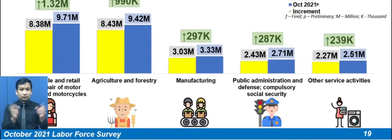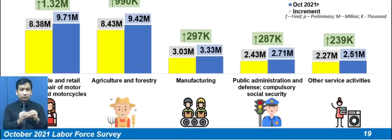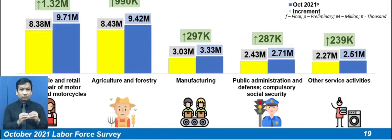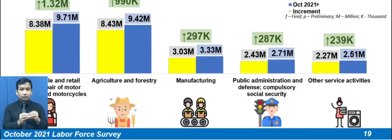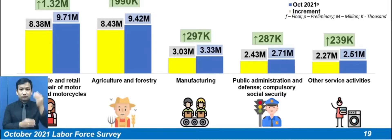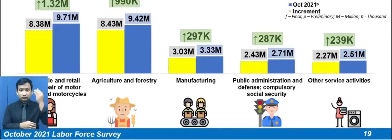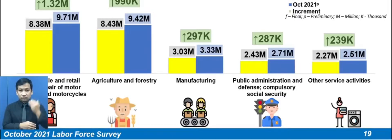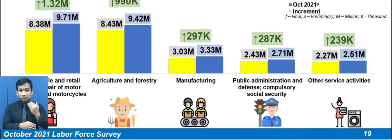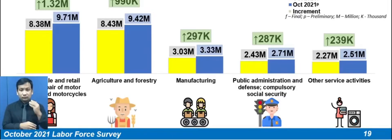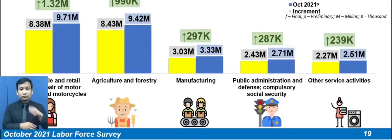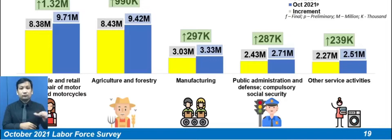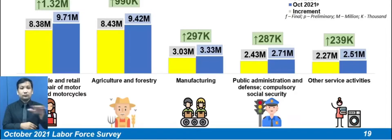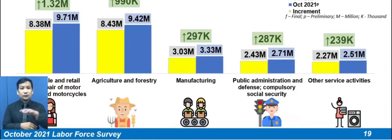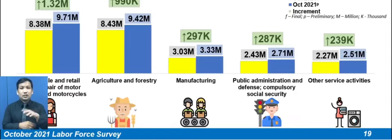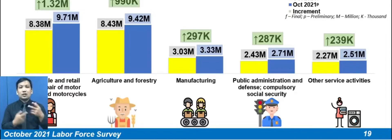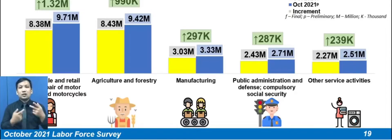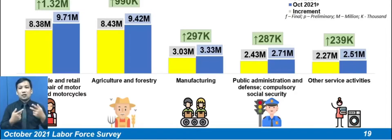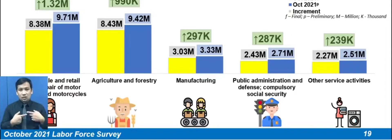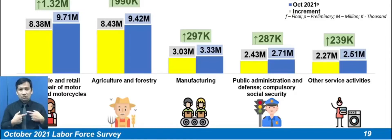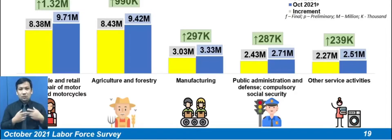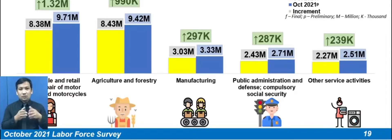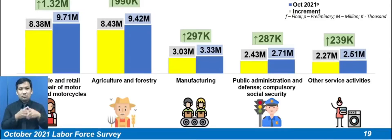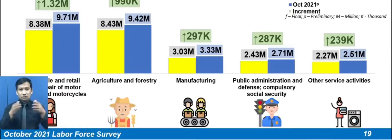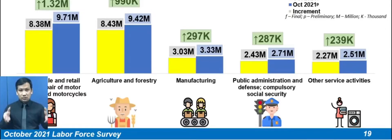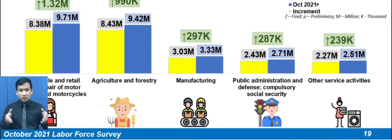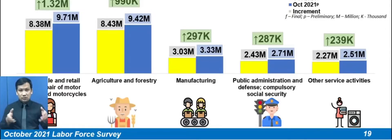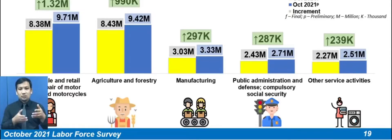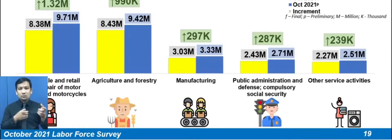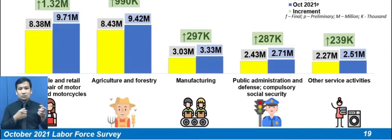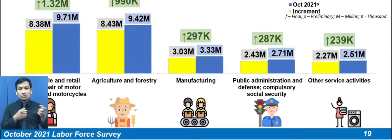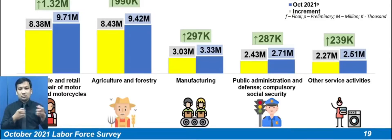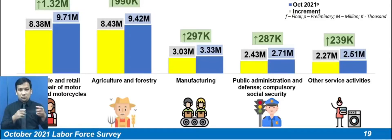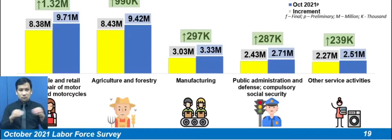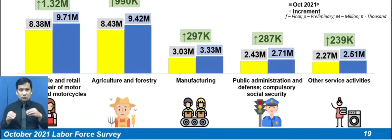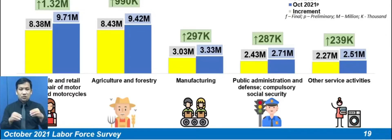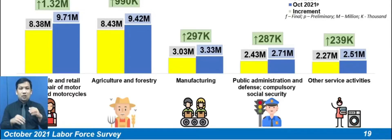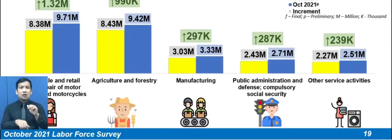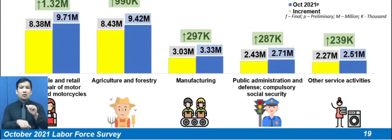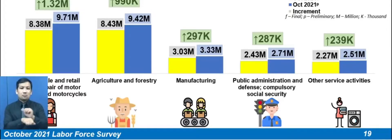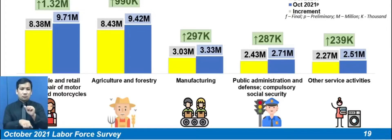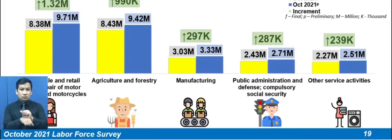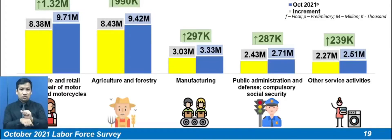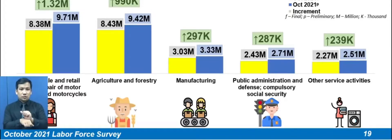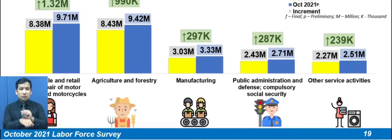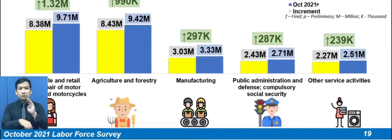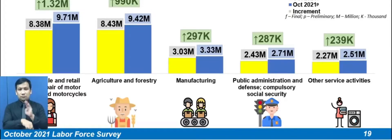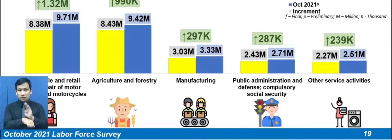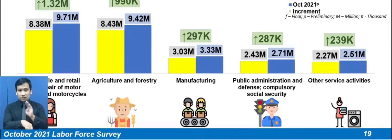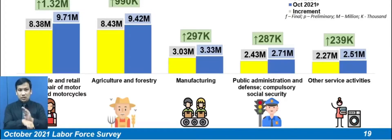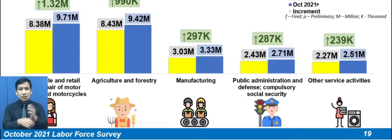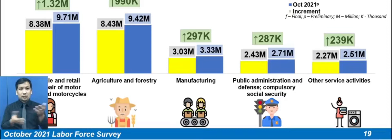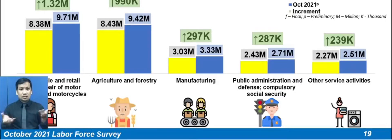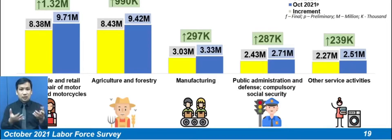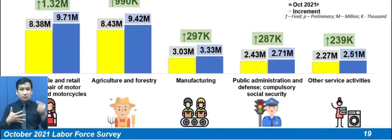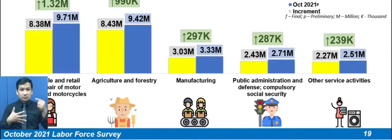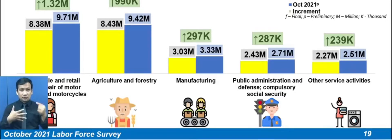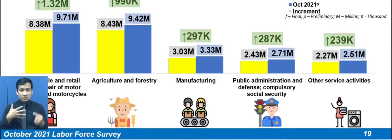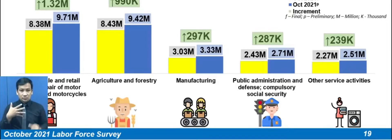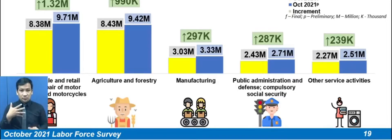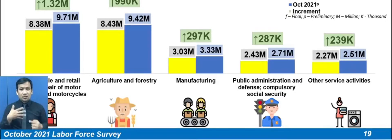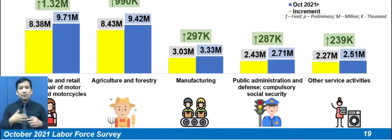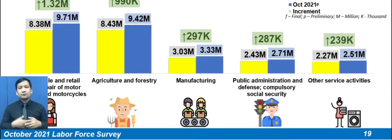subsektor na may pinakamalaking pagtaas sa bilang ng may trabaho o negosyo ay ang mga sumusunod.